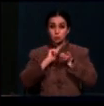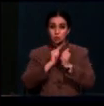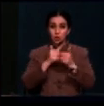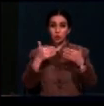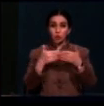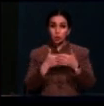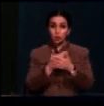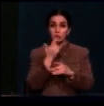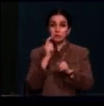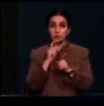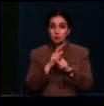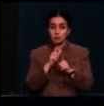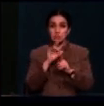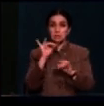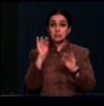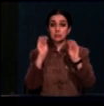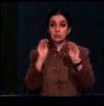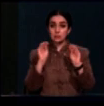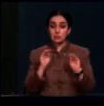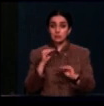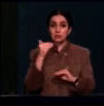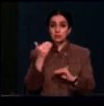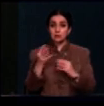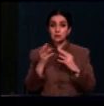новые слова и составить с ними